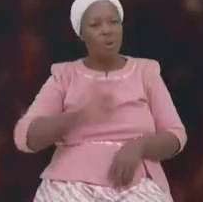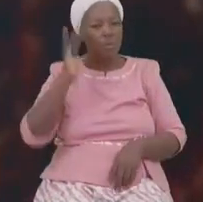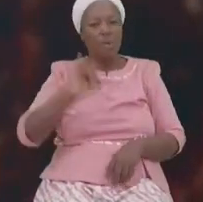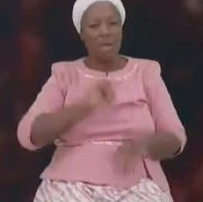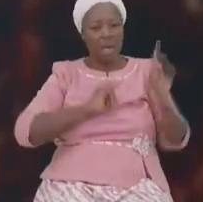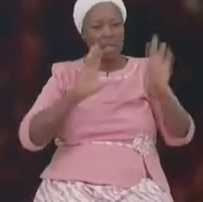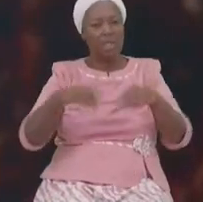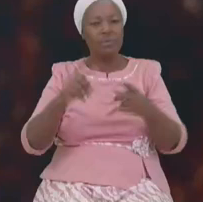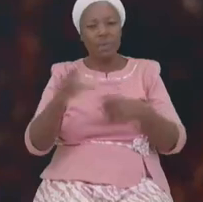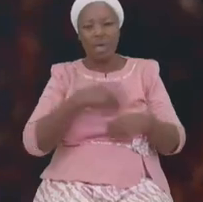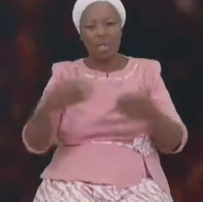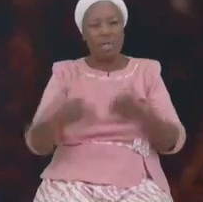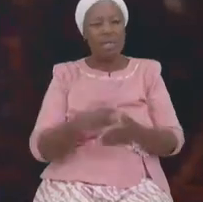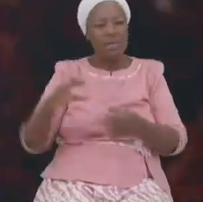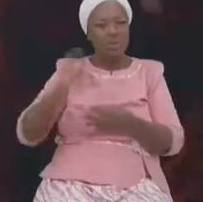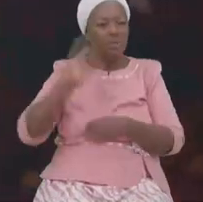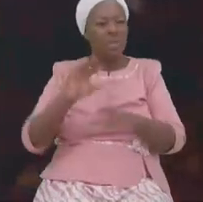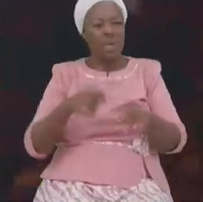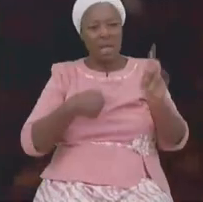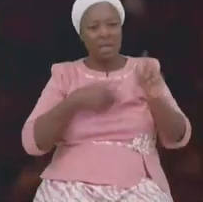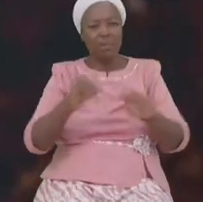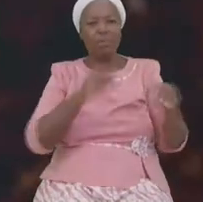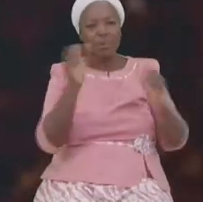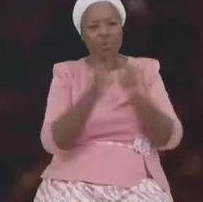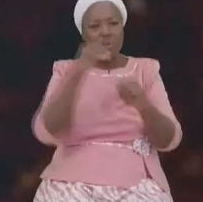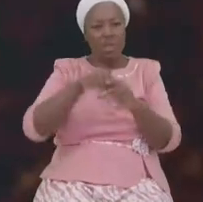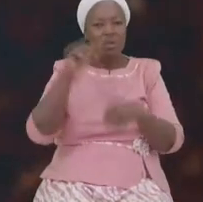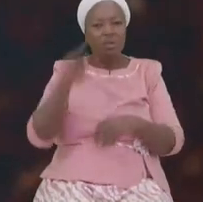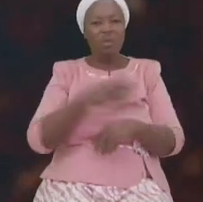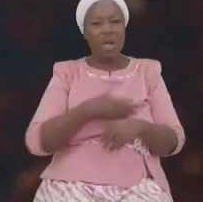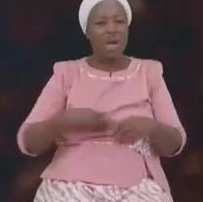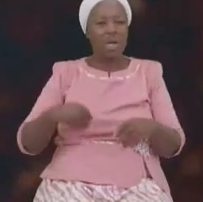nouveau. J'ôterai de votre corps le cœur de pierre.